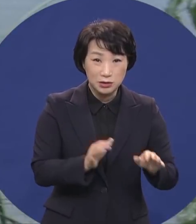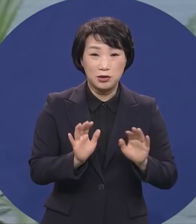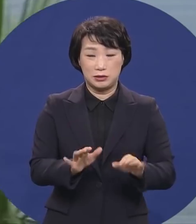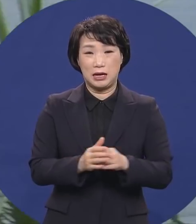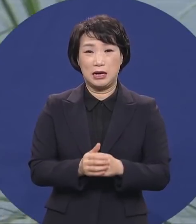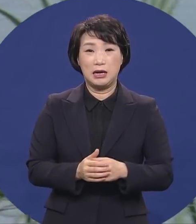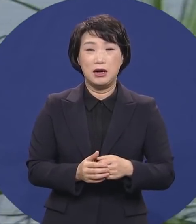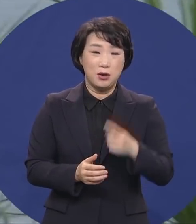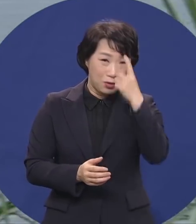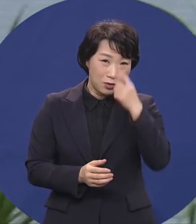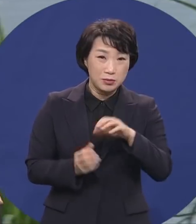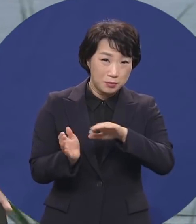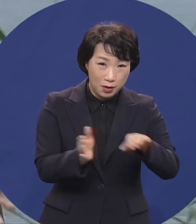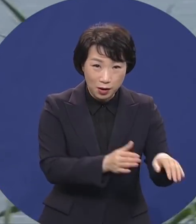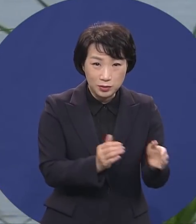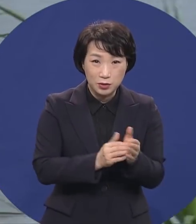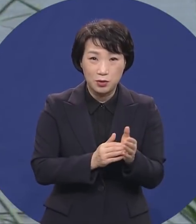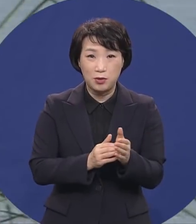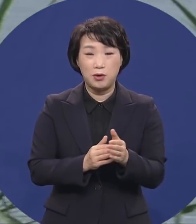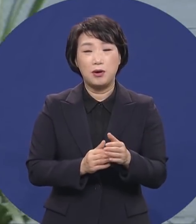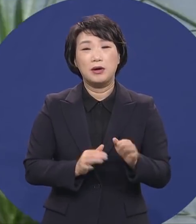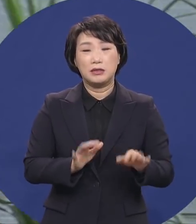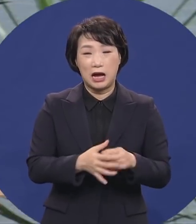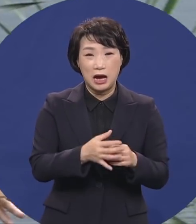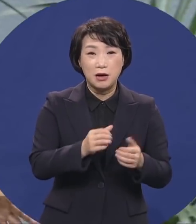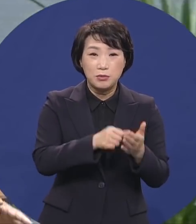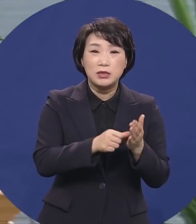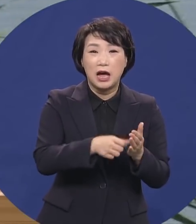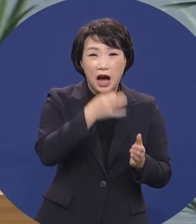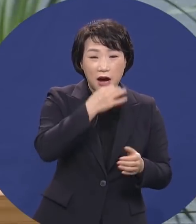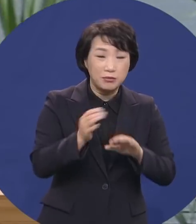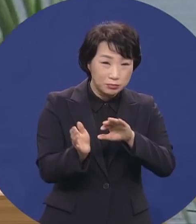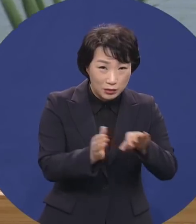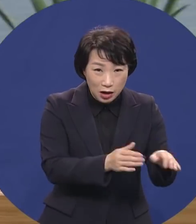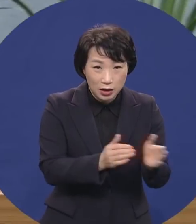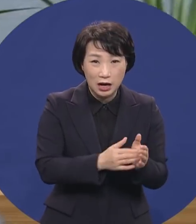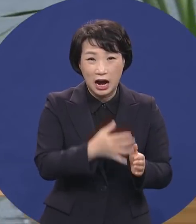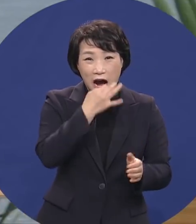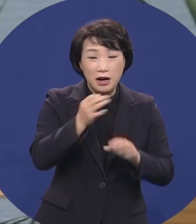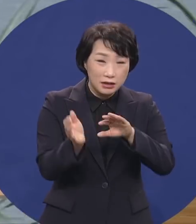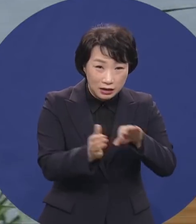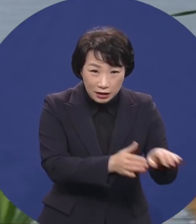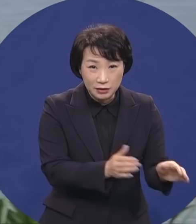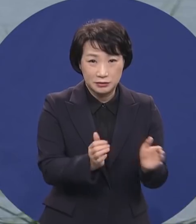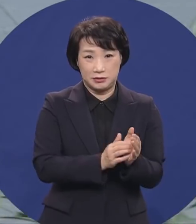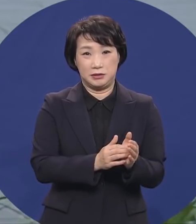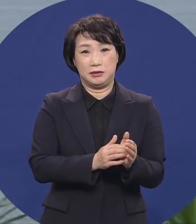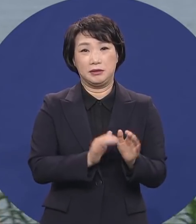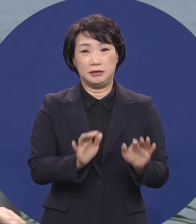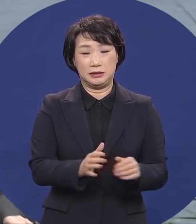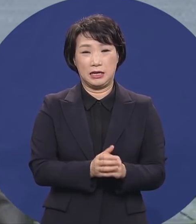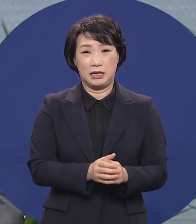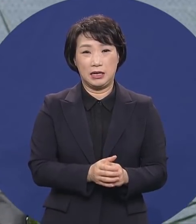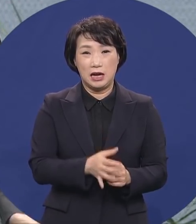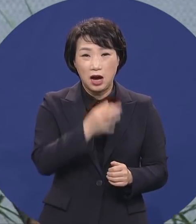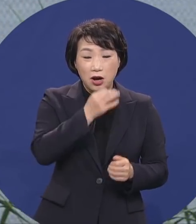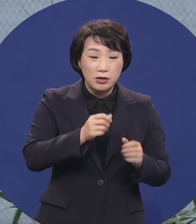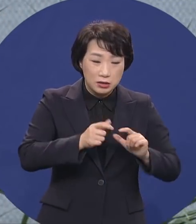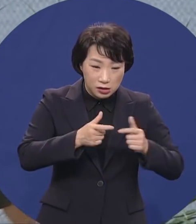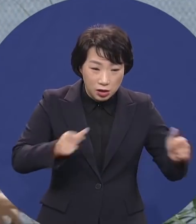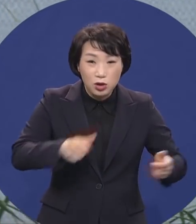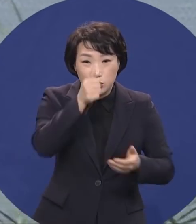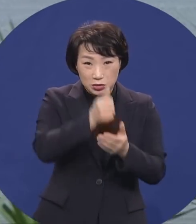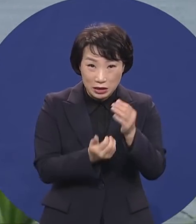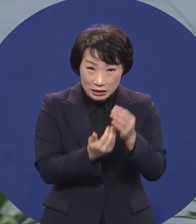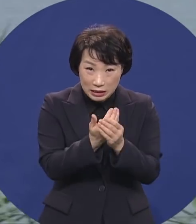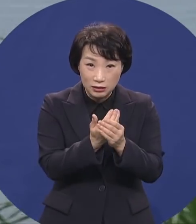하소서. 자아가 없어지게 하소서. 무력이 없어지게 하소서. 욕심이 없어지게 하소서. 욕심이 잉태한 즉